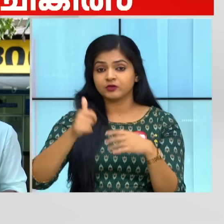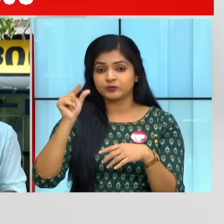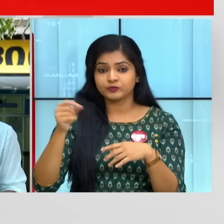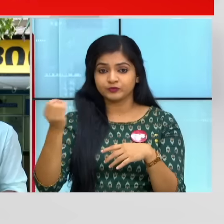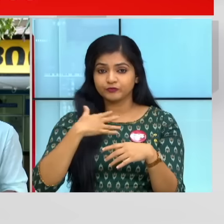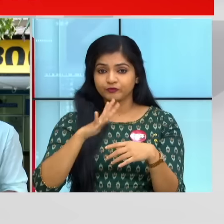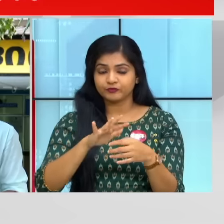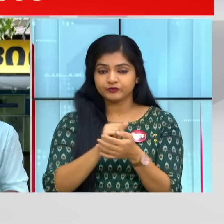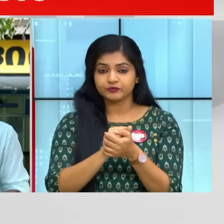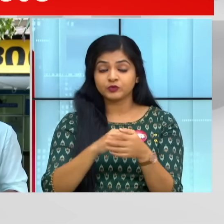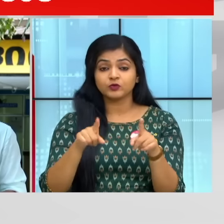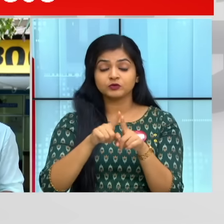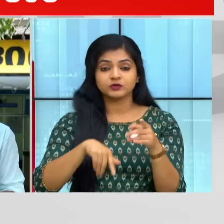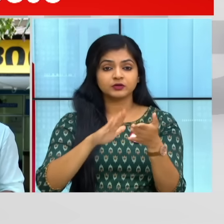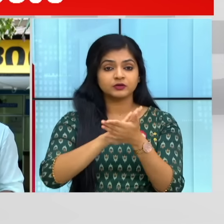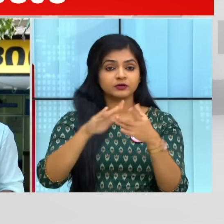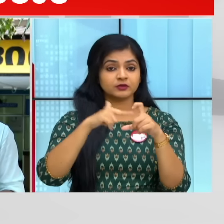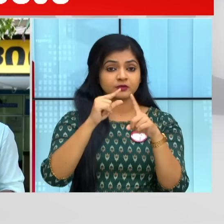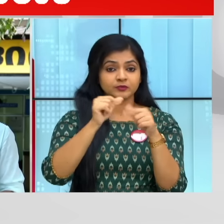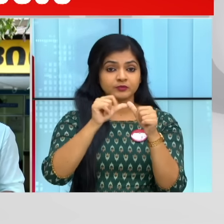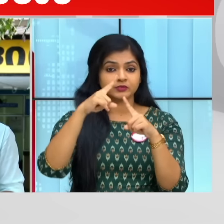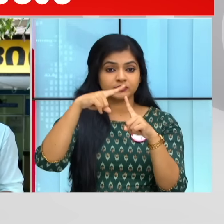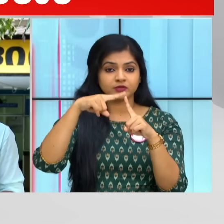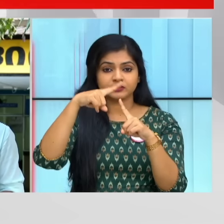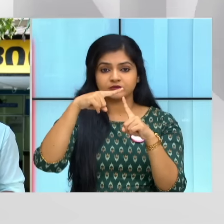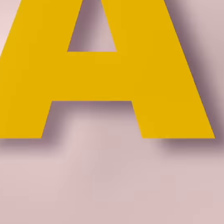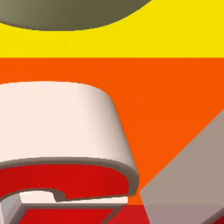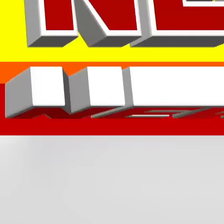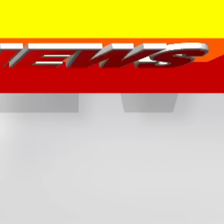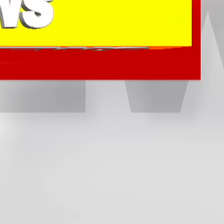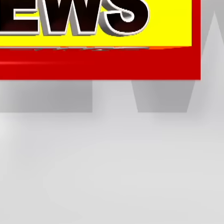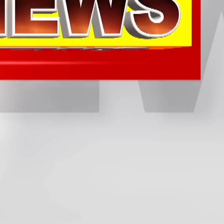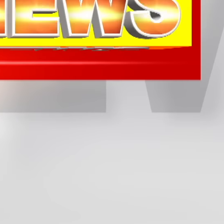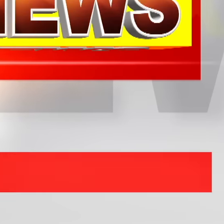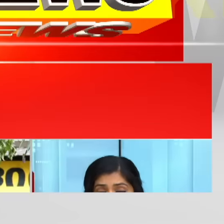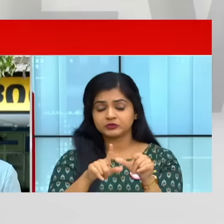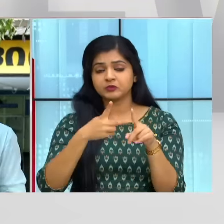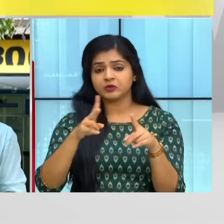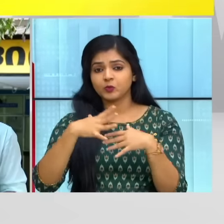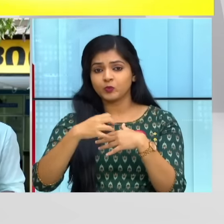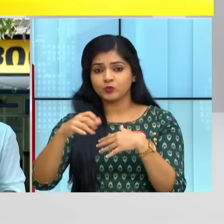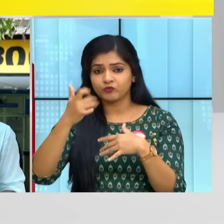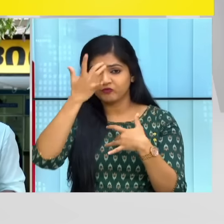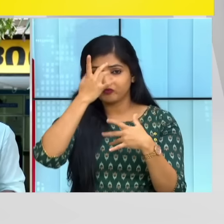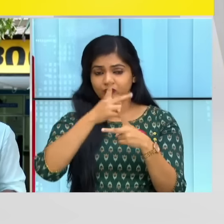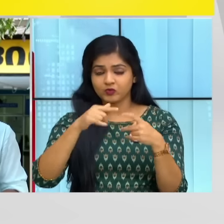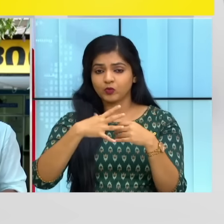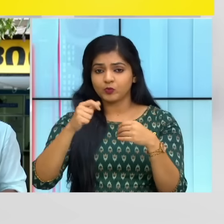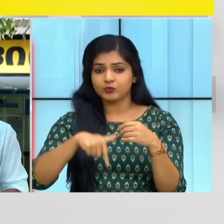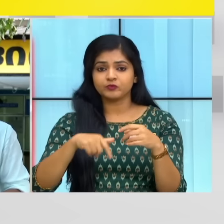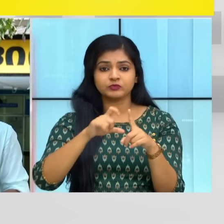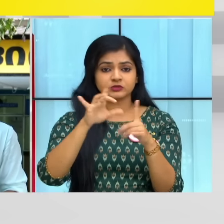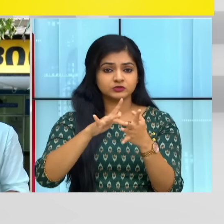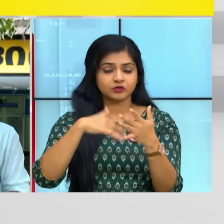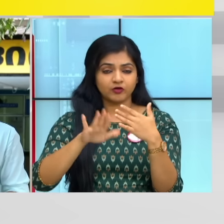തന്നെ ഹെപ്പറ്റൈറ്റിസ് എ ഉൾപ്പെടെയുള്ള മറ്റു ചില രോഗങ്ങൾ കൂടി ജില്ലയിൽ പടർന്നു പിടിക്കുന്നുണ്ട്. അതിലും കൃത്യമായ ജാഗ്രത ജനങ്ങൾ പാലിക്കണമെന്നും